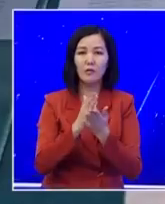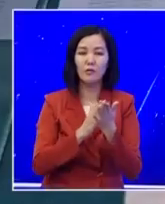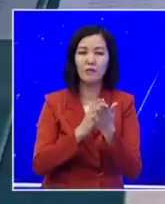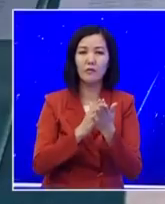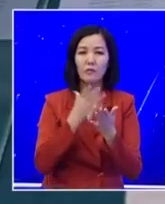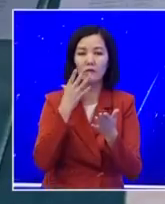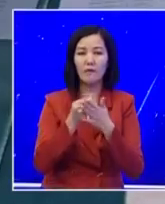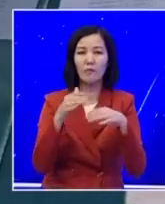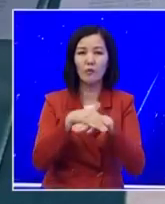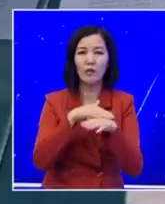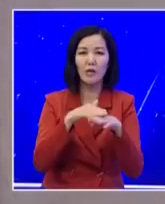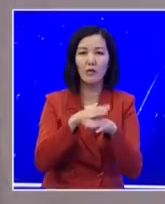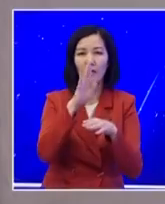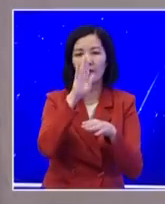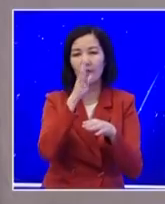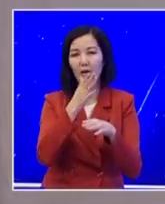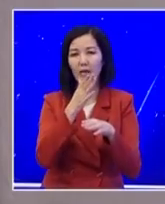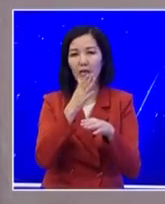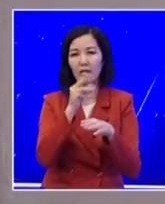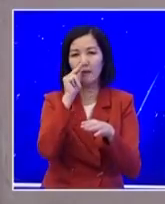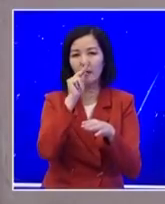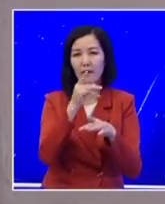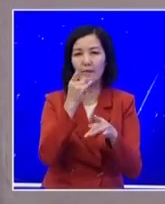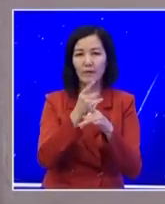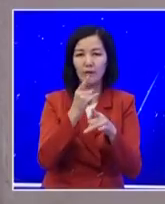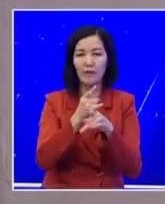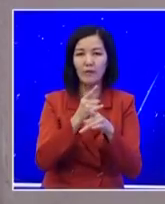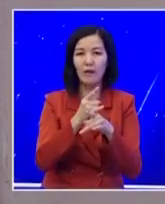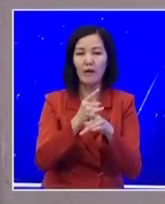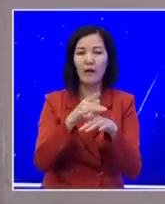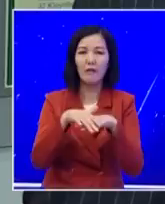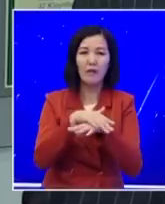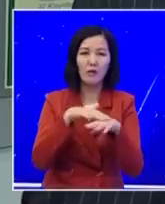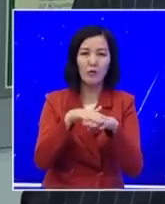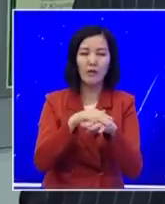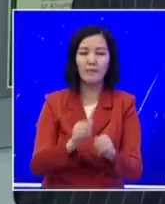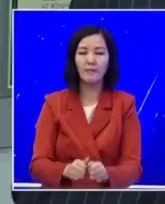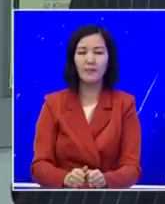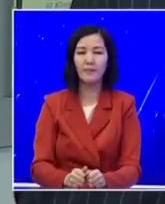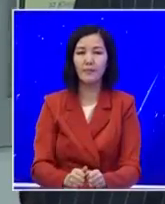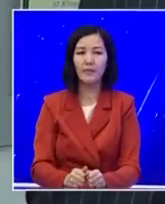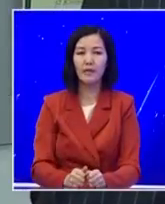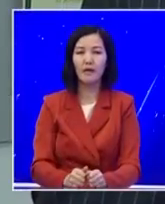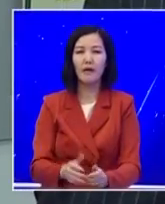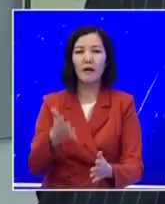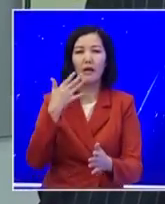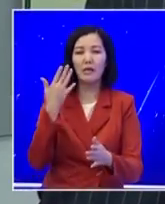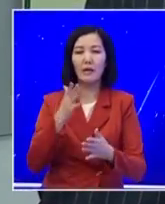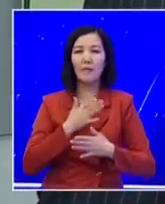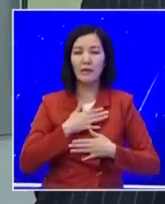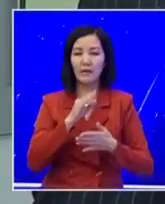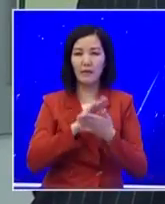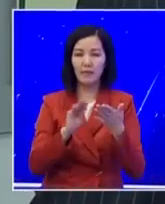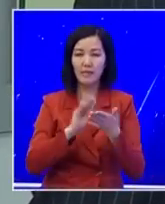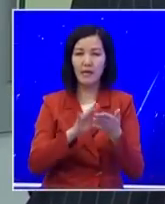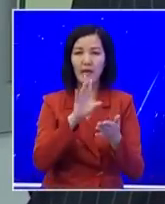человеку шпионаж и измену, громогласно и неоправданно назвав его врагом народа. Когда мы написали в НКВД, ну, бывшем